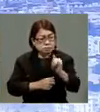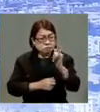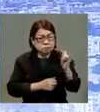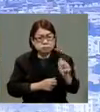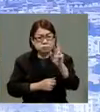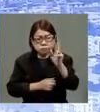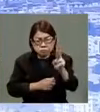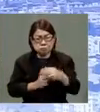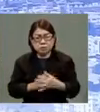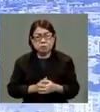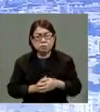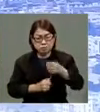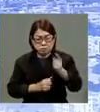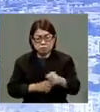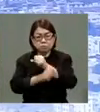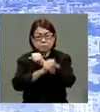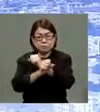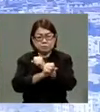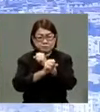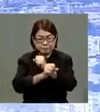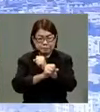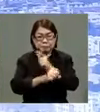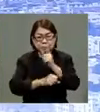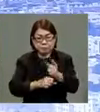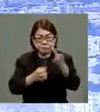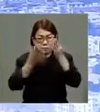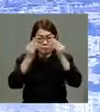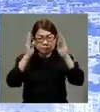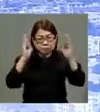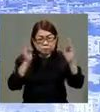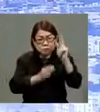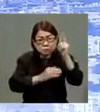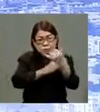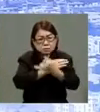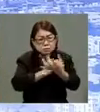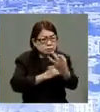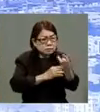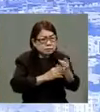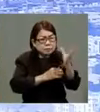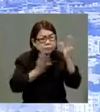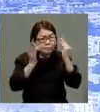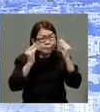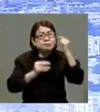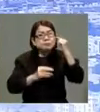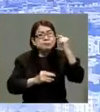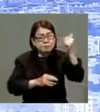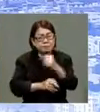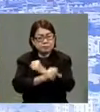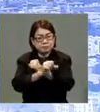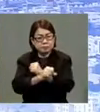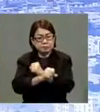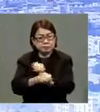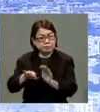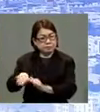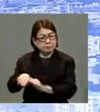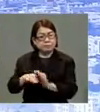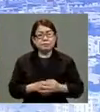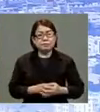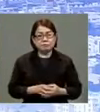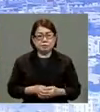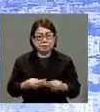ไปที่ไหนอะไรก็ตามแต่นะครับเราต้องเรียนรู้จากข่าวต่างประเทศเพื่อเราจะได้ปกป้องคนที่เรารักในสองกลุ่มวัยนี้ให้เข